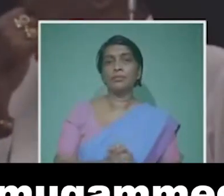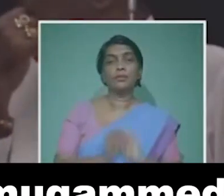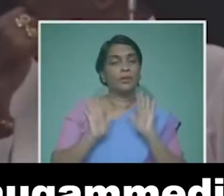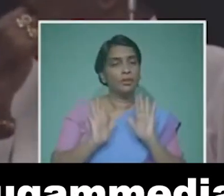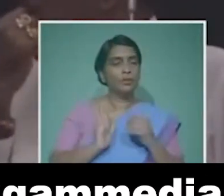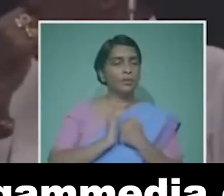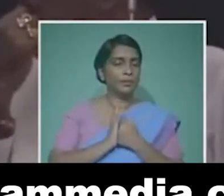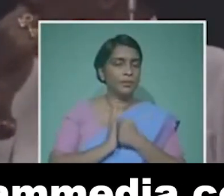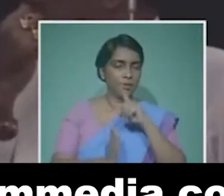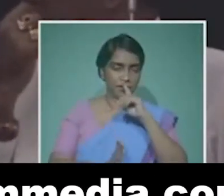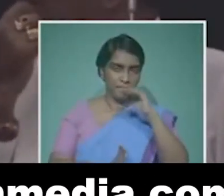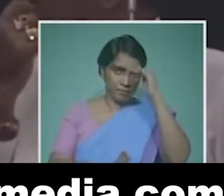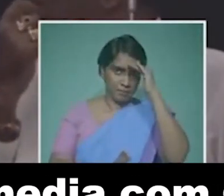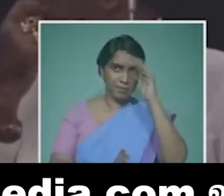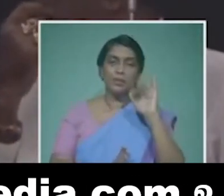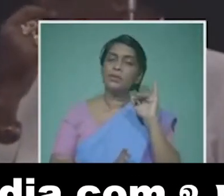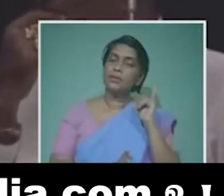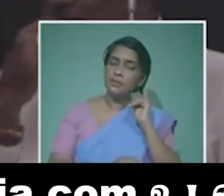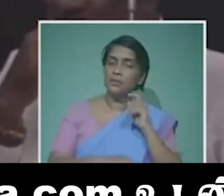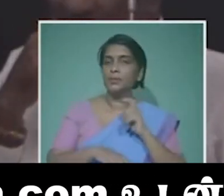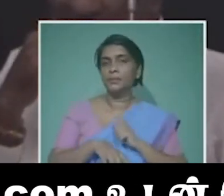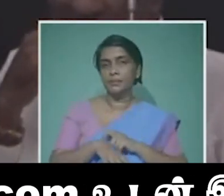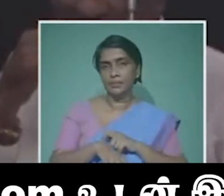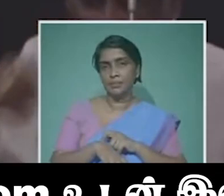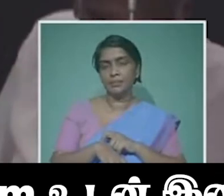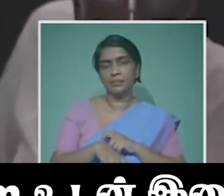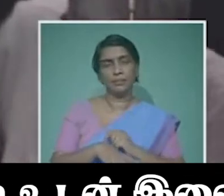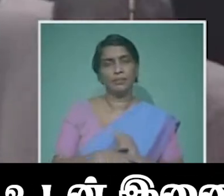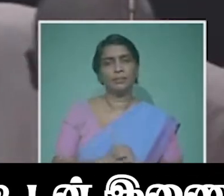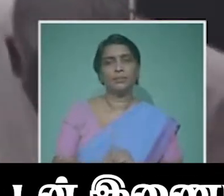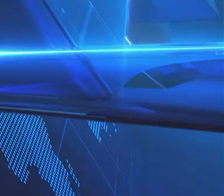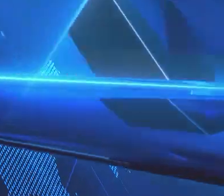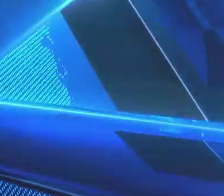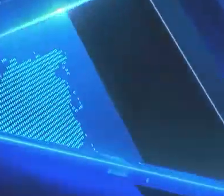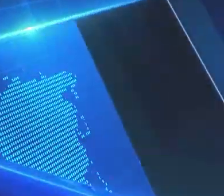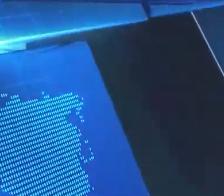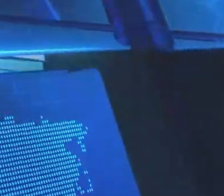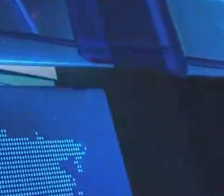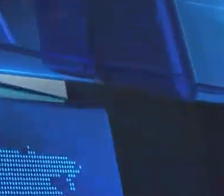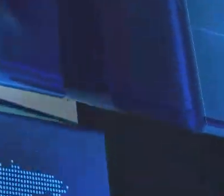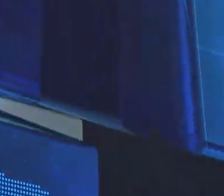நிதியத்தின் பணியாளர்கள் குழுவுடன் எந்தவித உடன்படிக்கையும் கைச்சாத்திரப்படவில்லை, சுசில் பிரேமச்சந்திரன்.